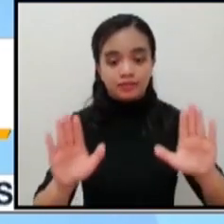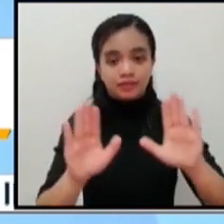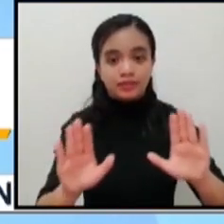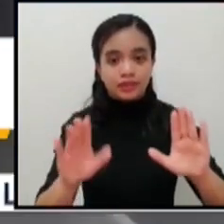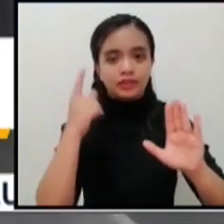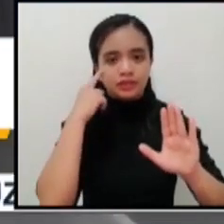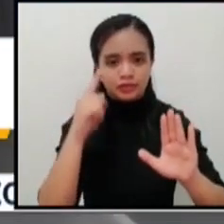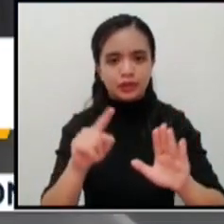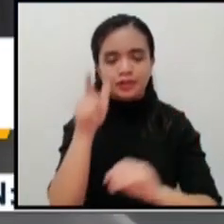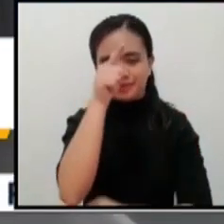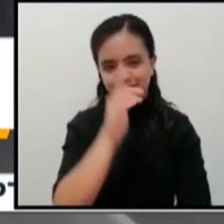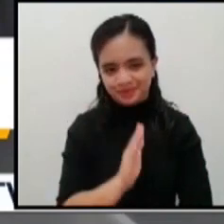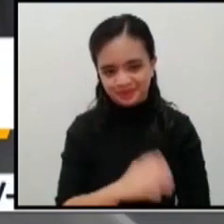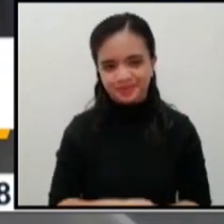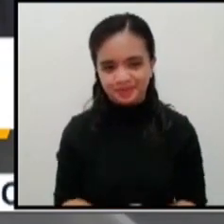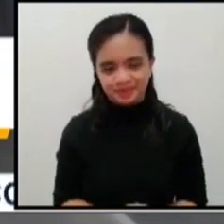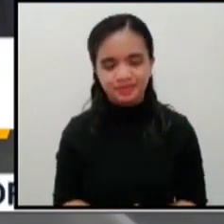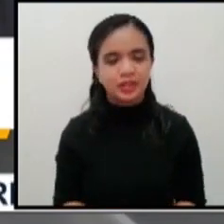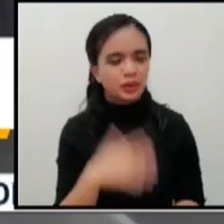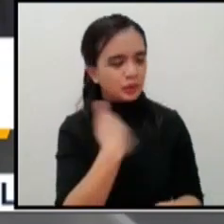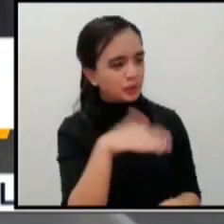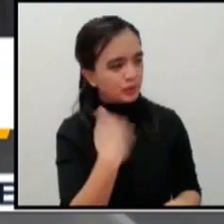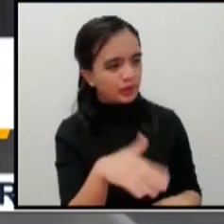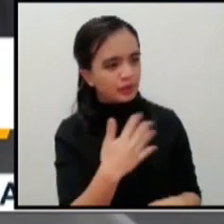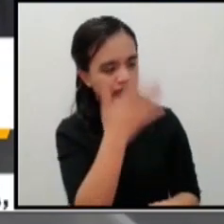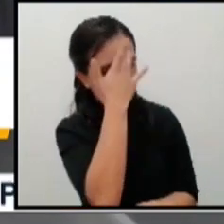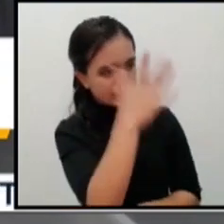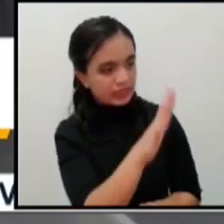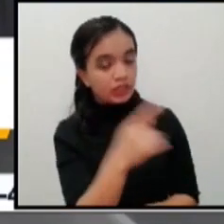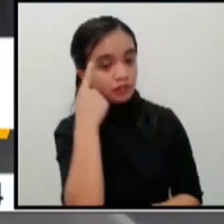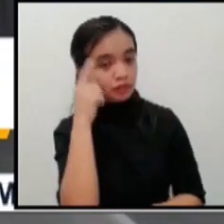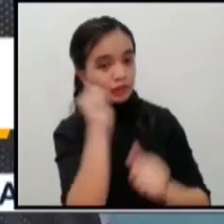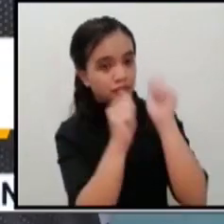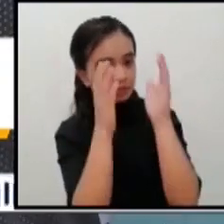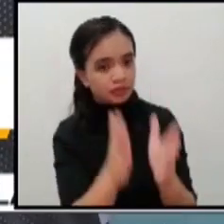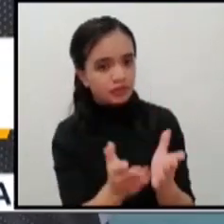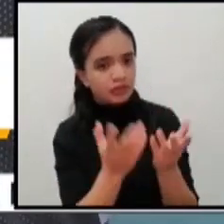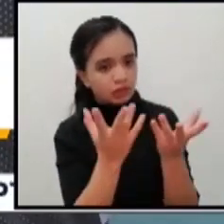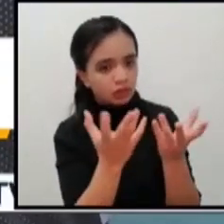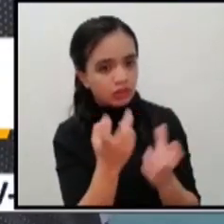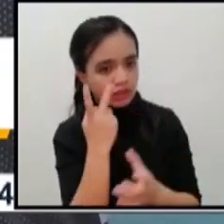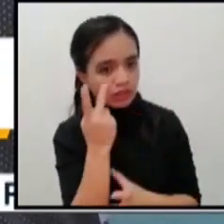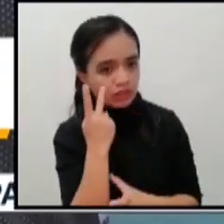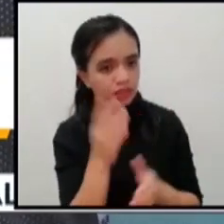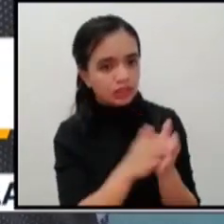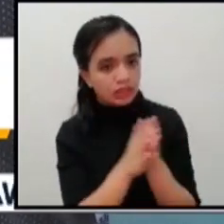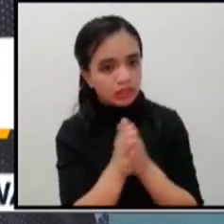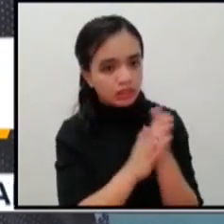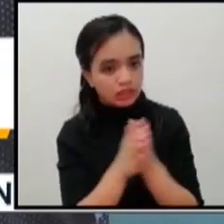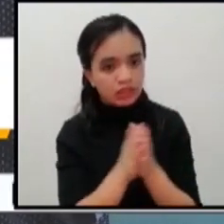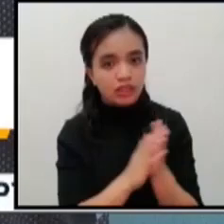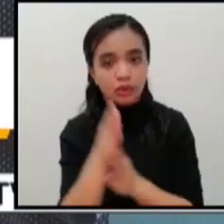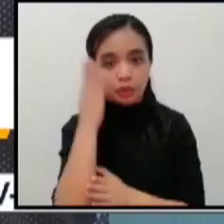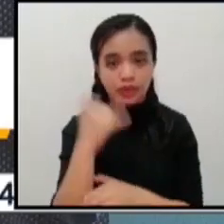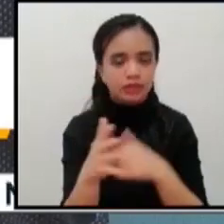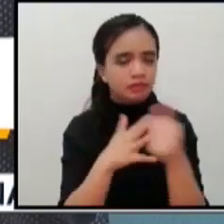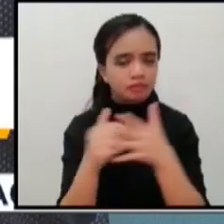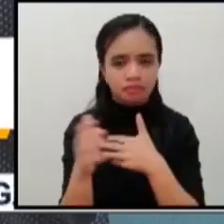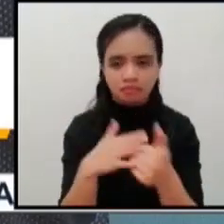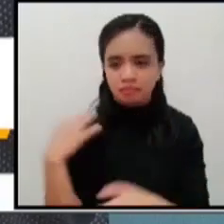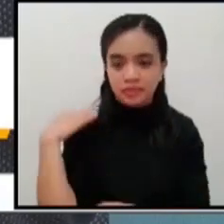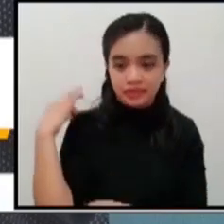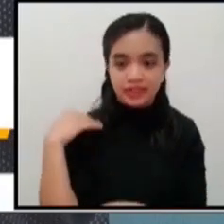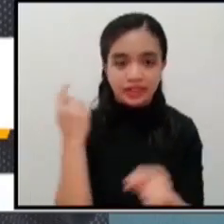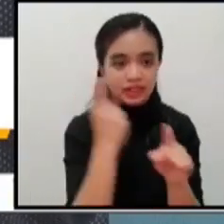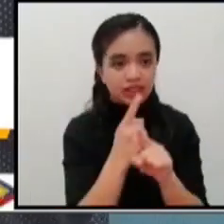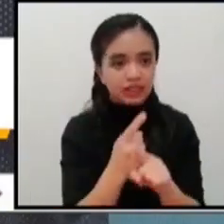Wow, ang galing, no? Kasi parang for the actors, I would like to think passion project niyo ito. Kasi considering kung volunteers kayo, no? So, siguro gusto